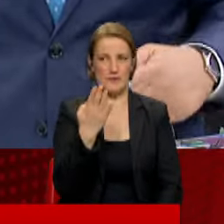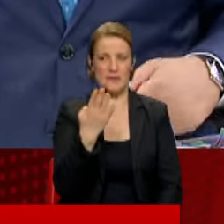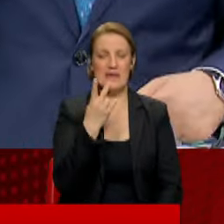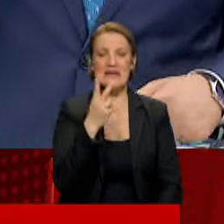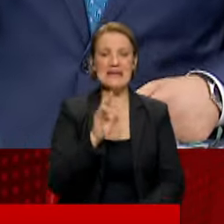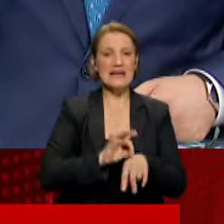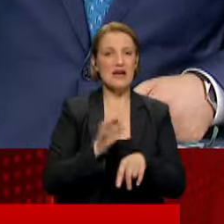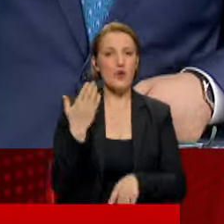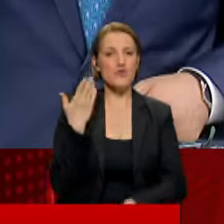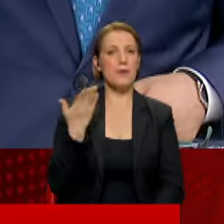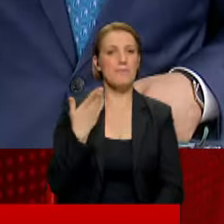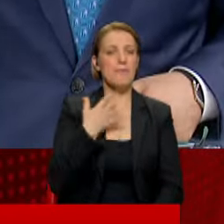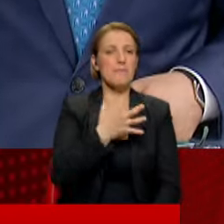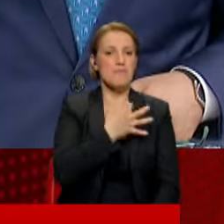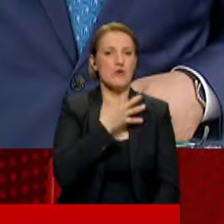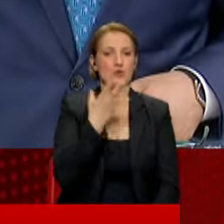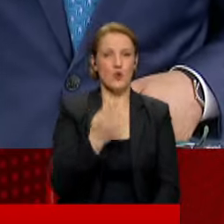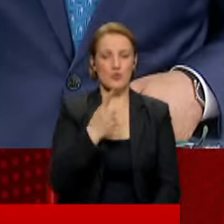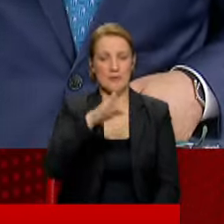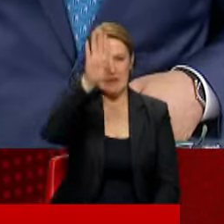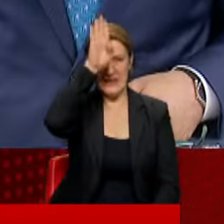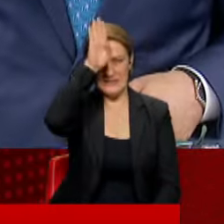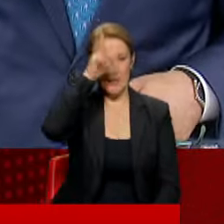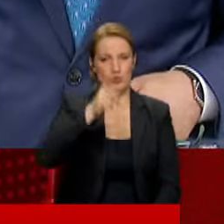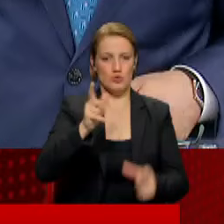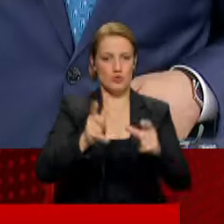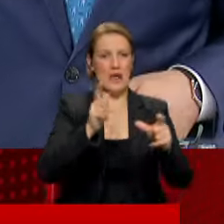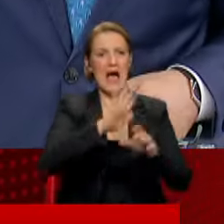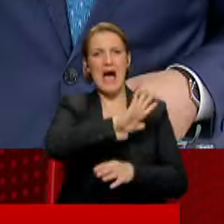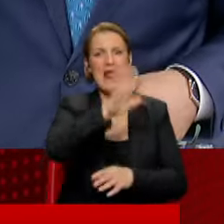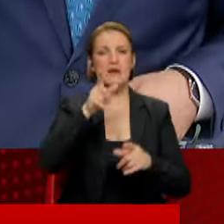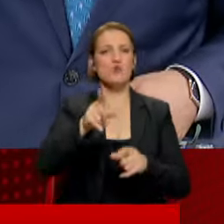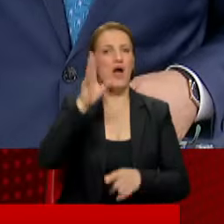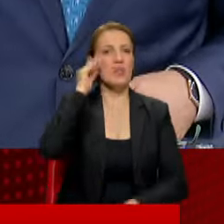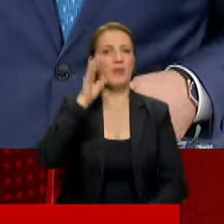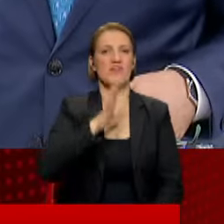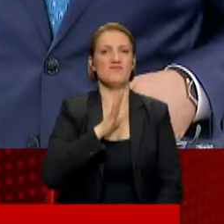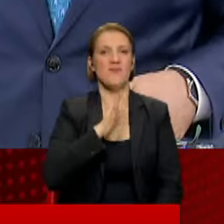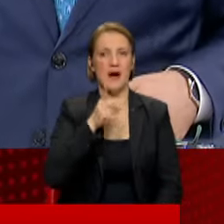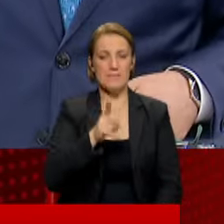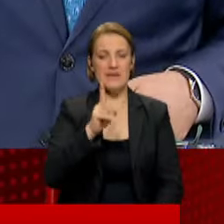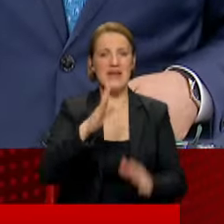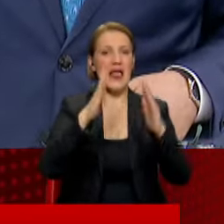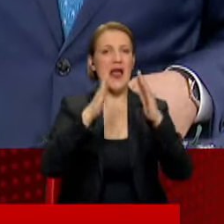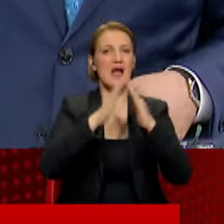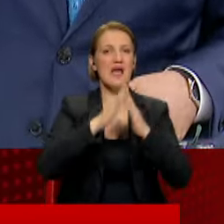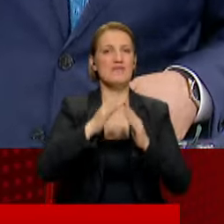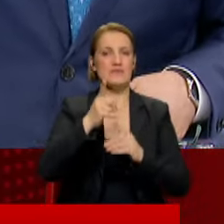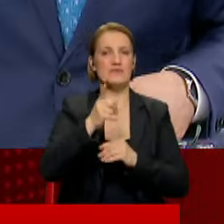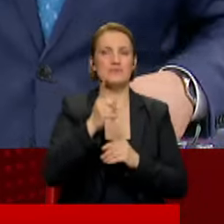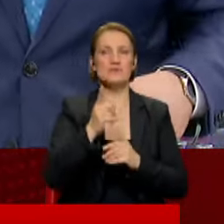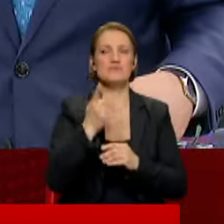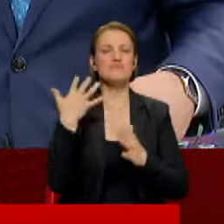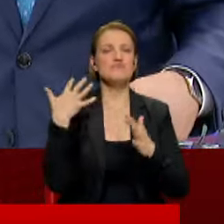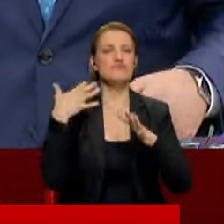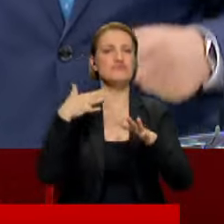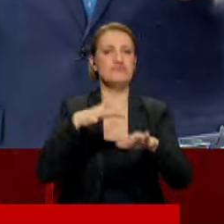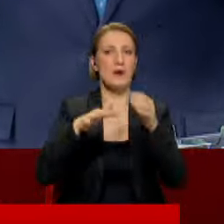Anlatabildim mi Dolayısıyla Türkiye'nin her tarafından İstanbul'un her tarafından Bu anlamda var böyle bir konut rantına hücum